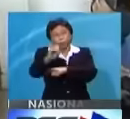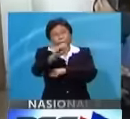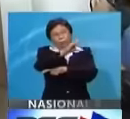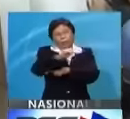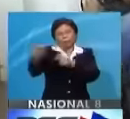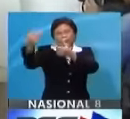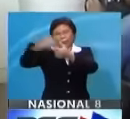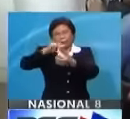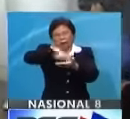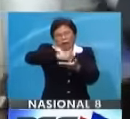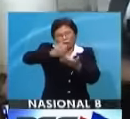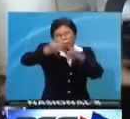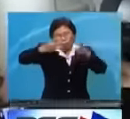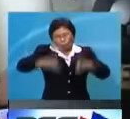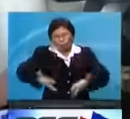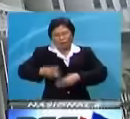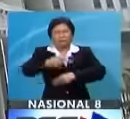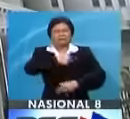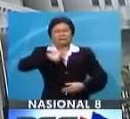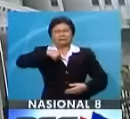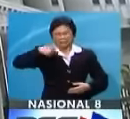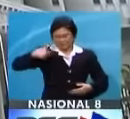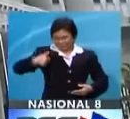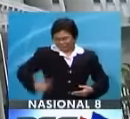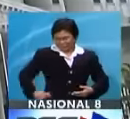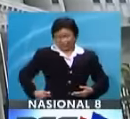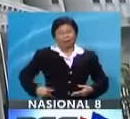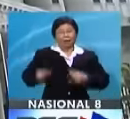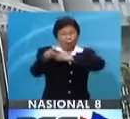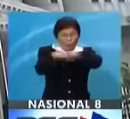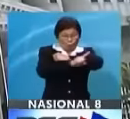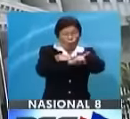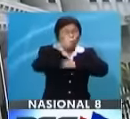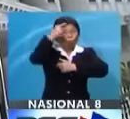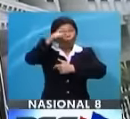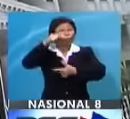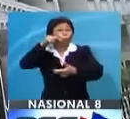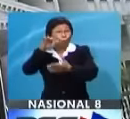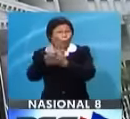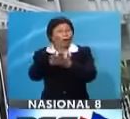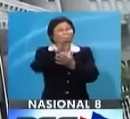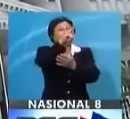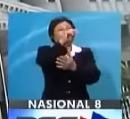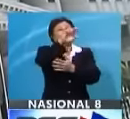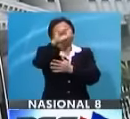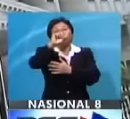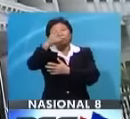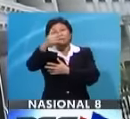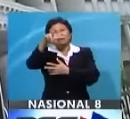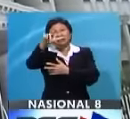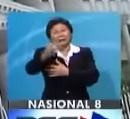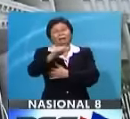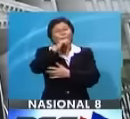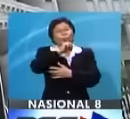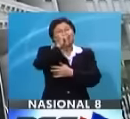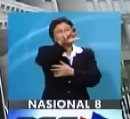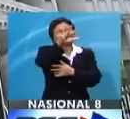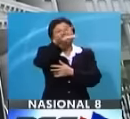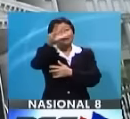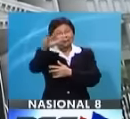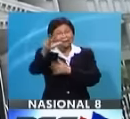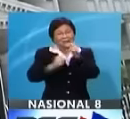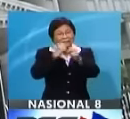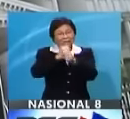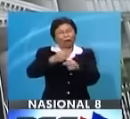dan melibatkan akaun warga negara China. Sementara itu, hukuman untuk isterinya, Nur Sheila Kanan, 34 tahun, ditangguhkan sementara